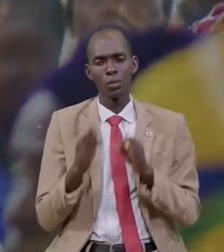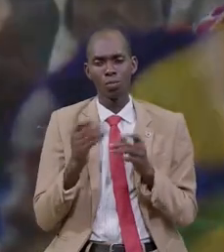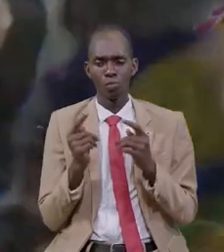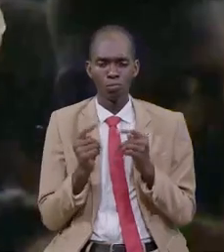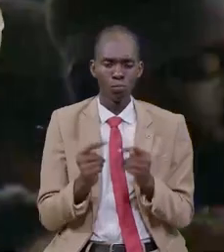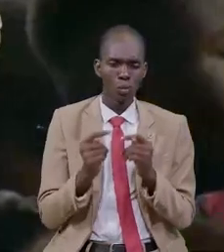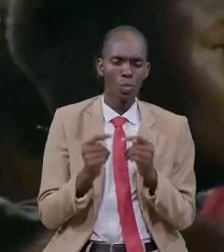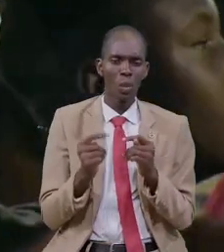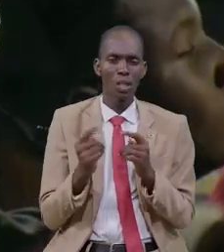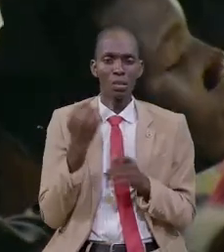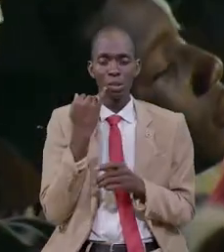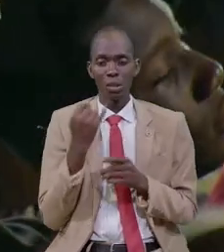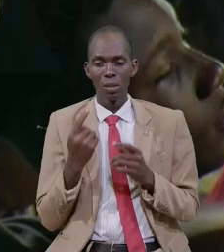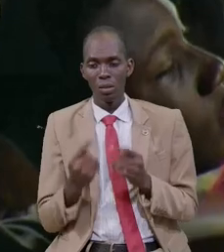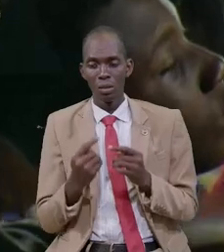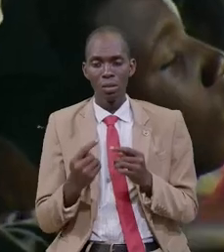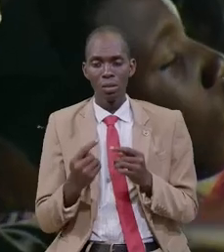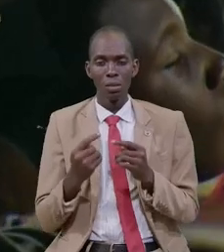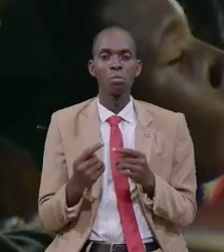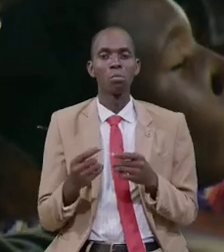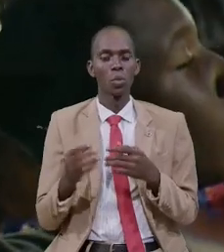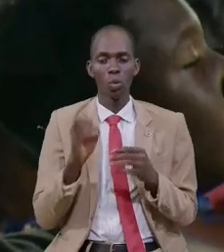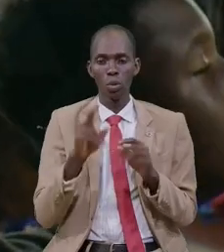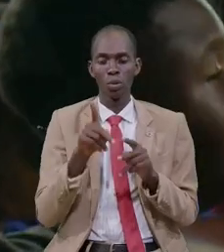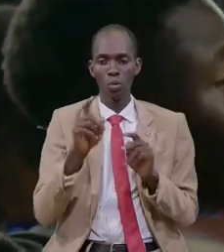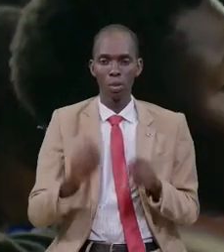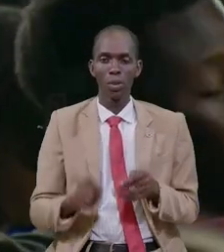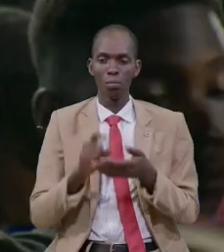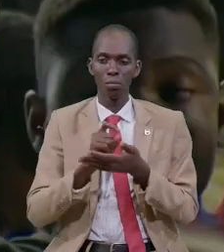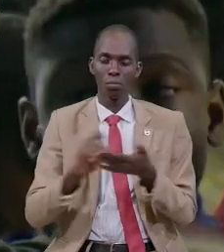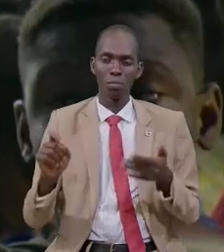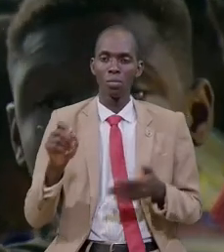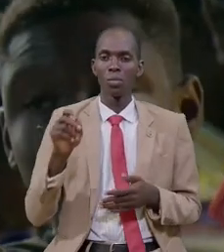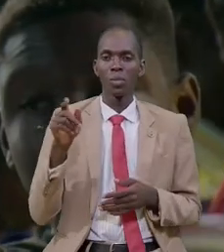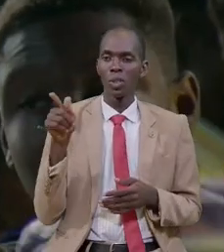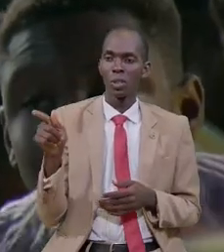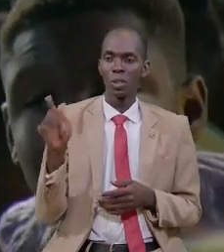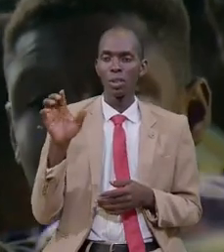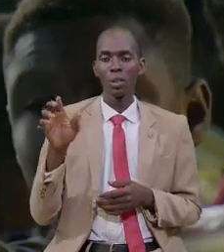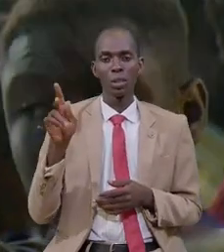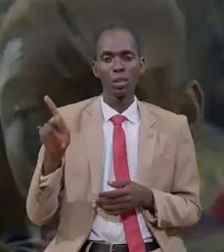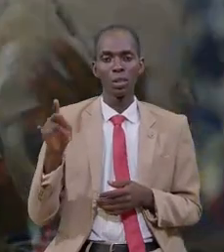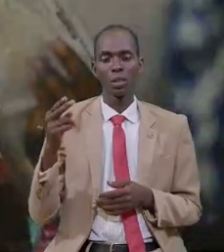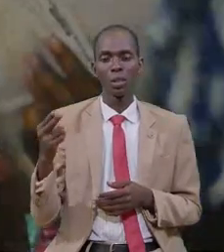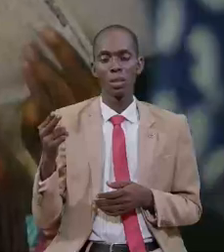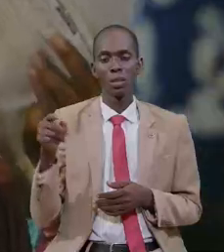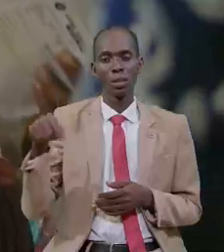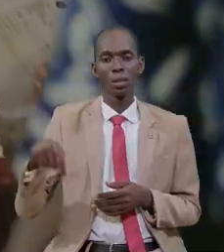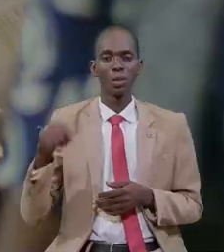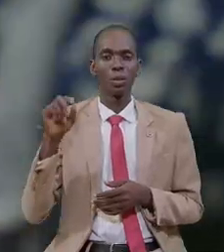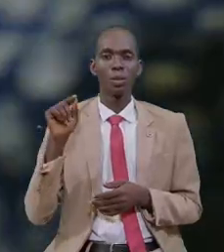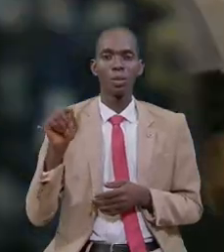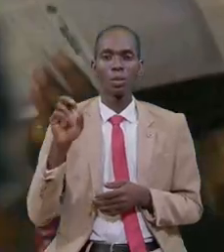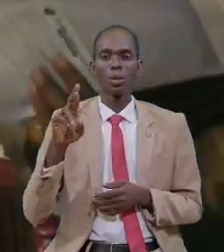Pour vous qui êtes en ligne, il y a un lien qui s'affiche. Cliquez dessus et un lien, il y a